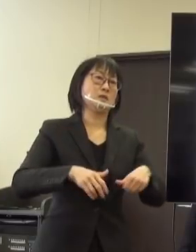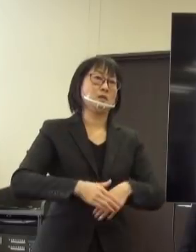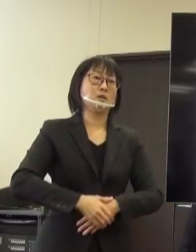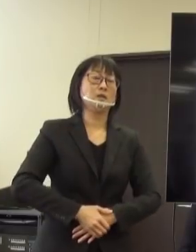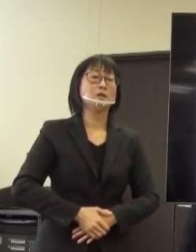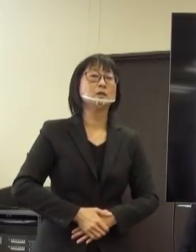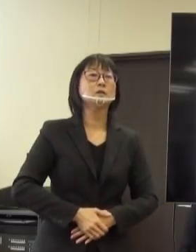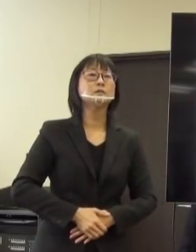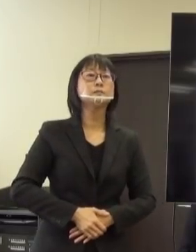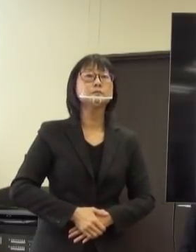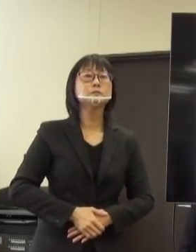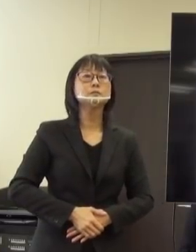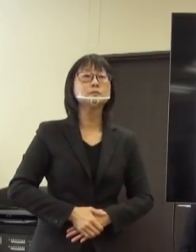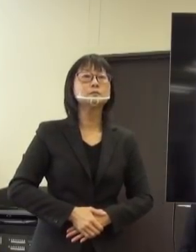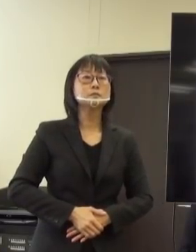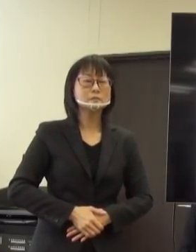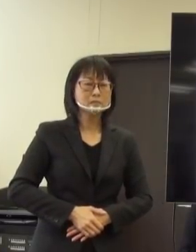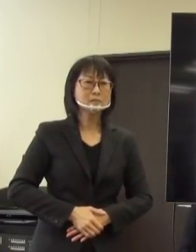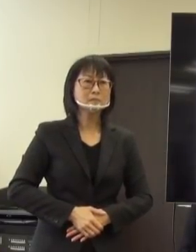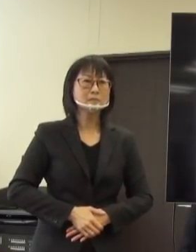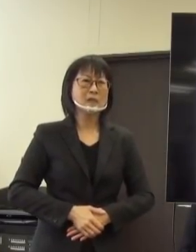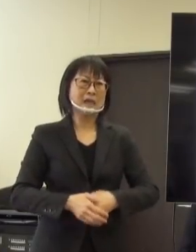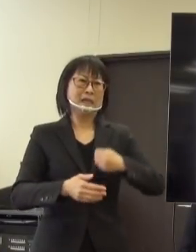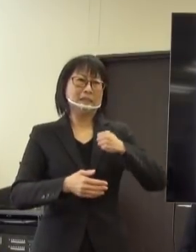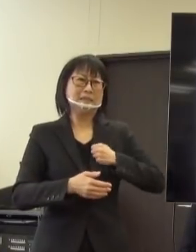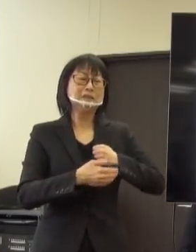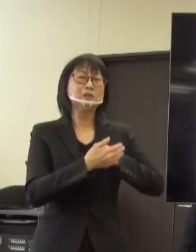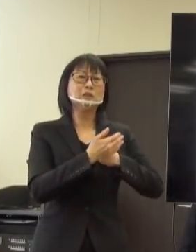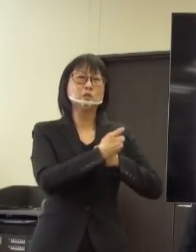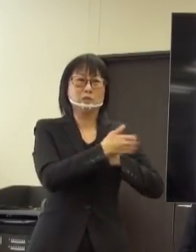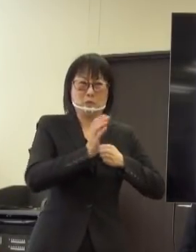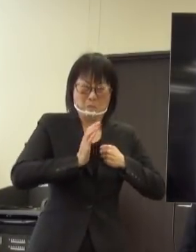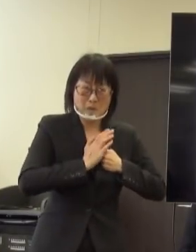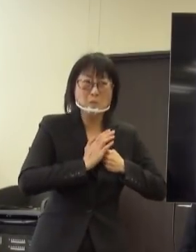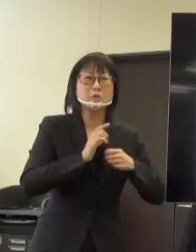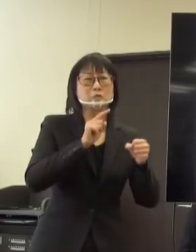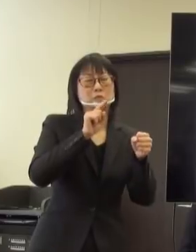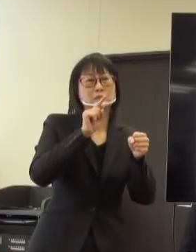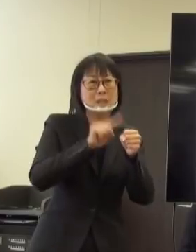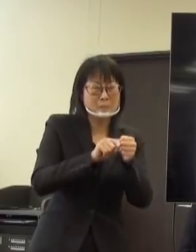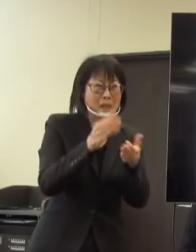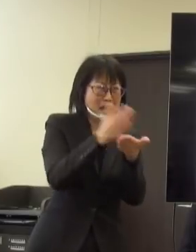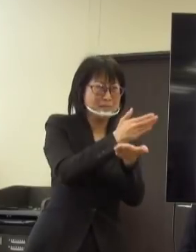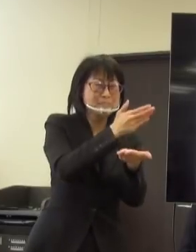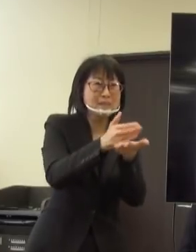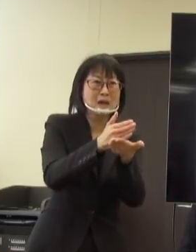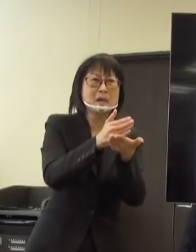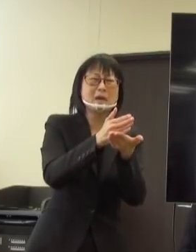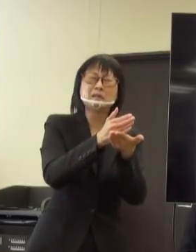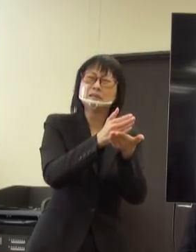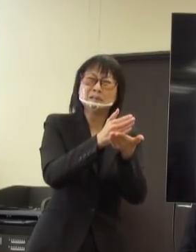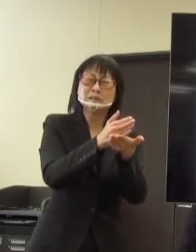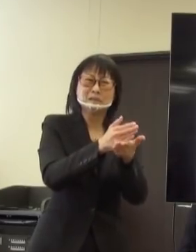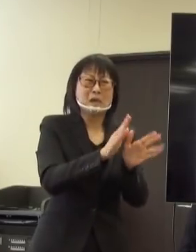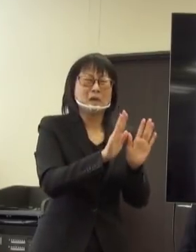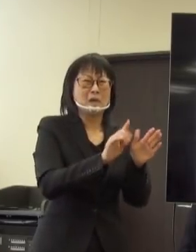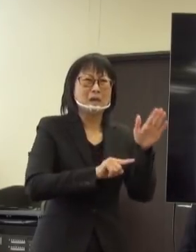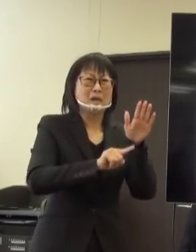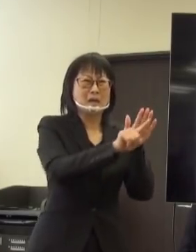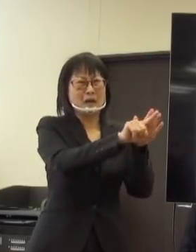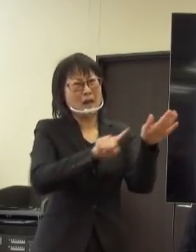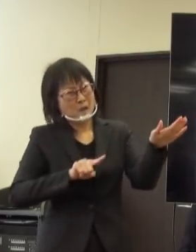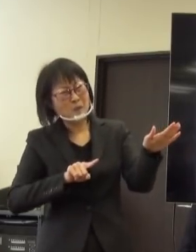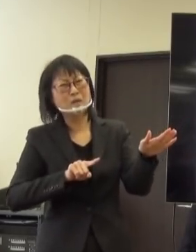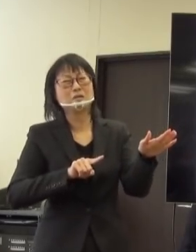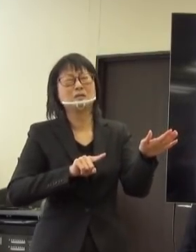決して命の選別はあってはならないことではありますけれども、せざるを得ないという状況が